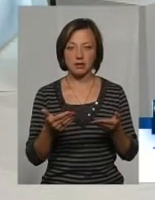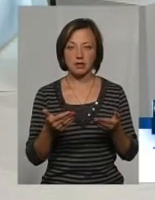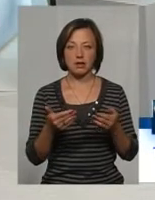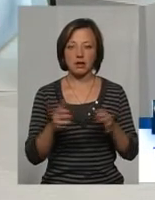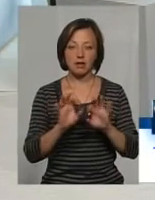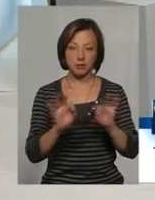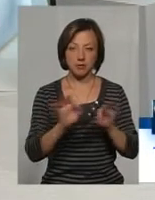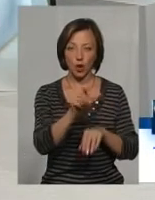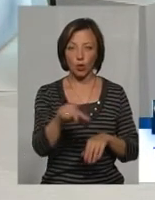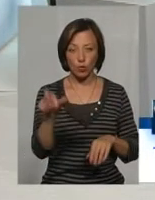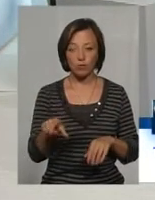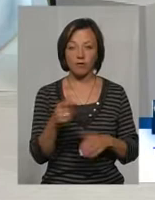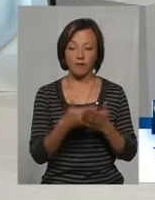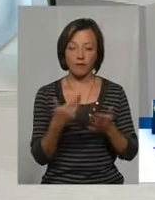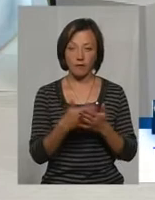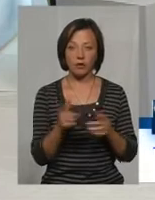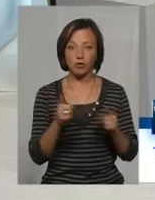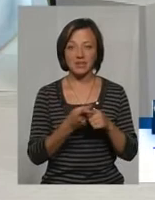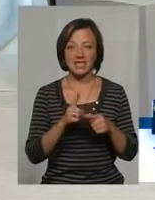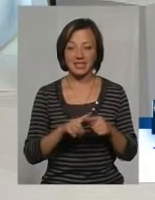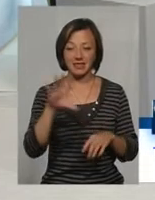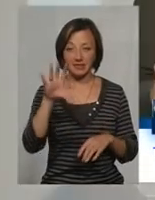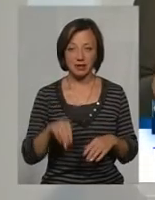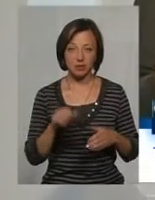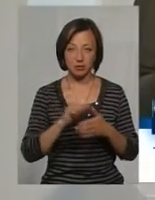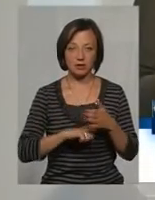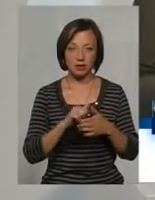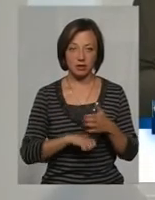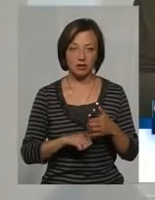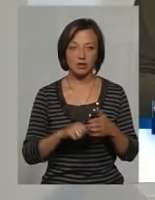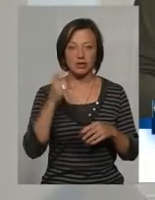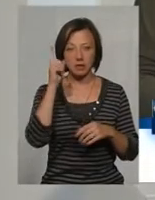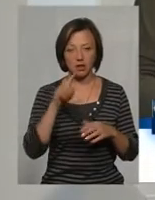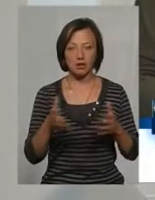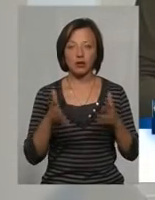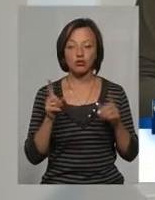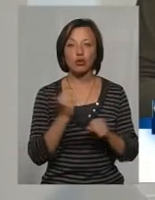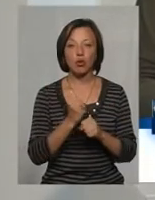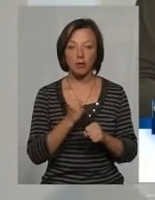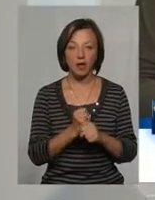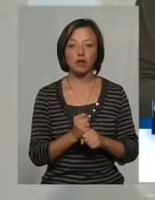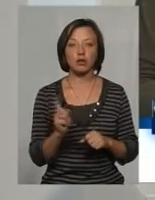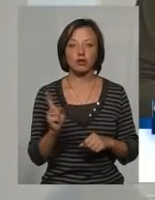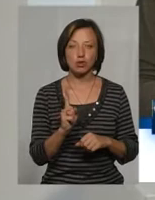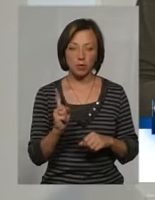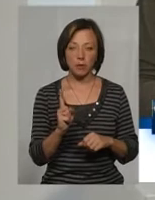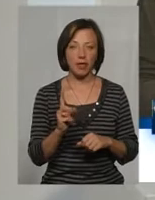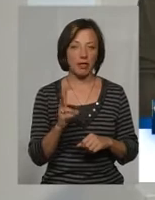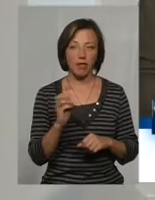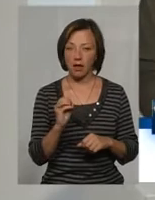нашим телеглядачам, щоб з усіх всіх фактів вони знали чітко, що робити для того, аби